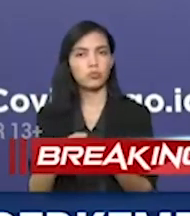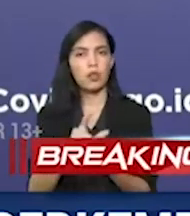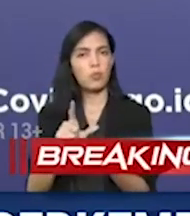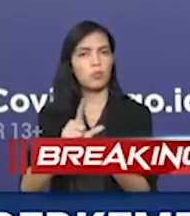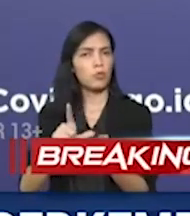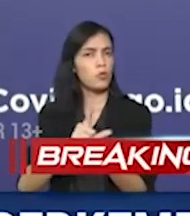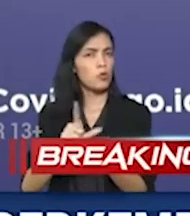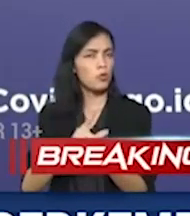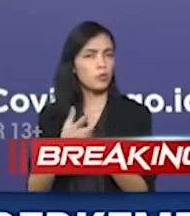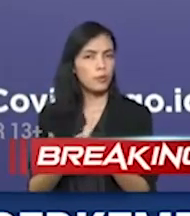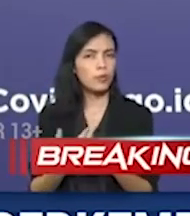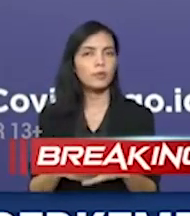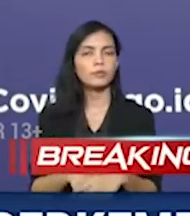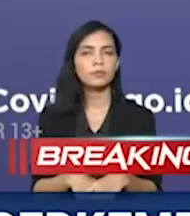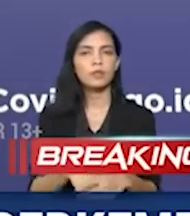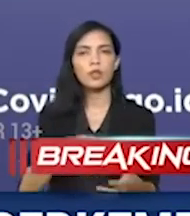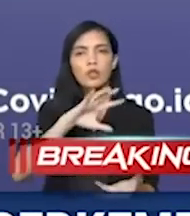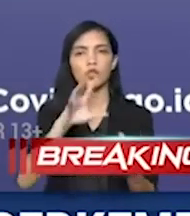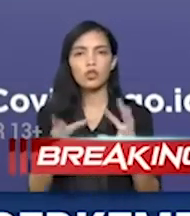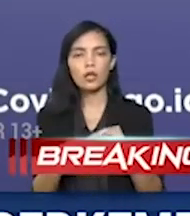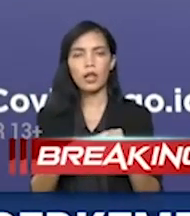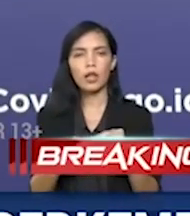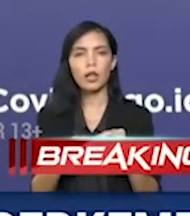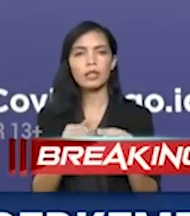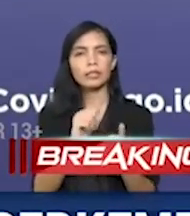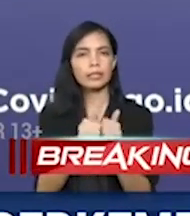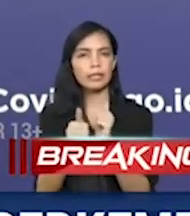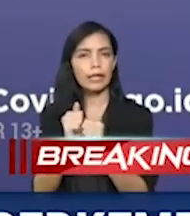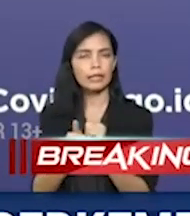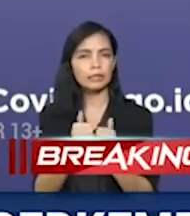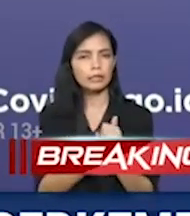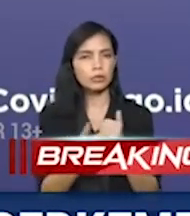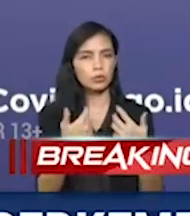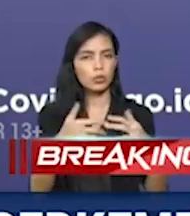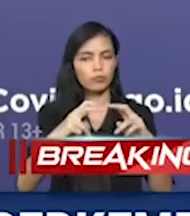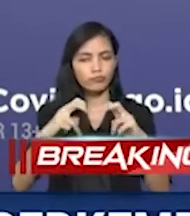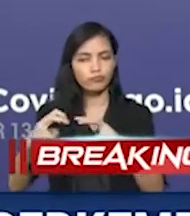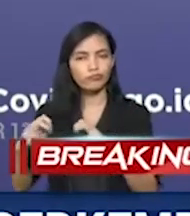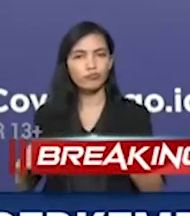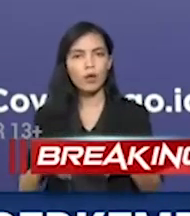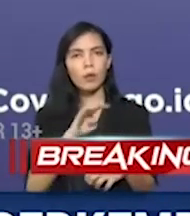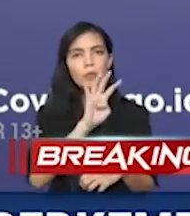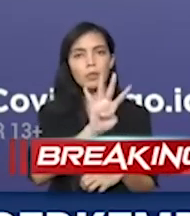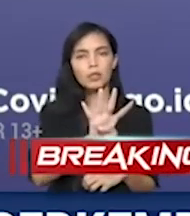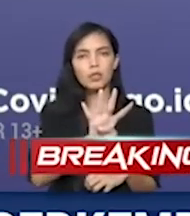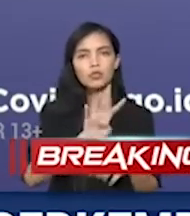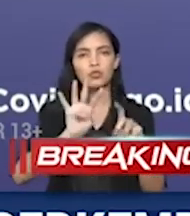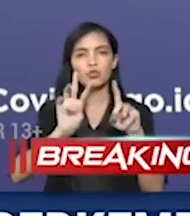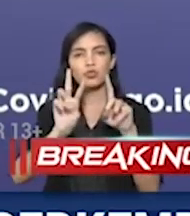a Hai sekarang ini total spesimen yang telah kita periksa adalah 400